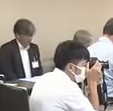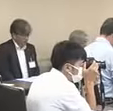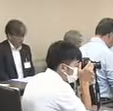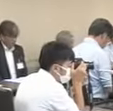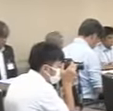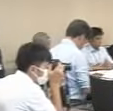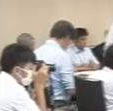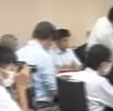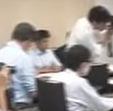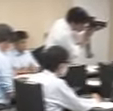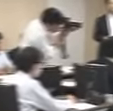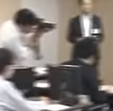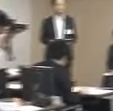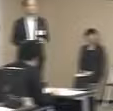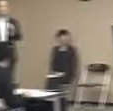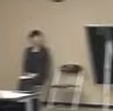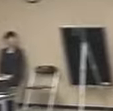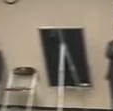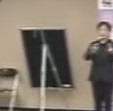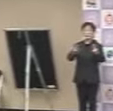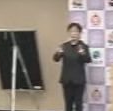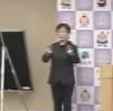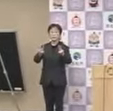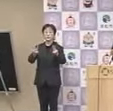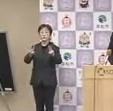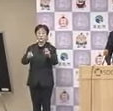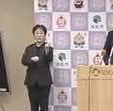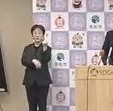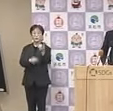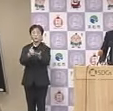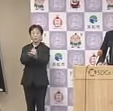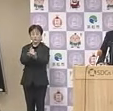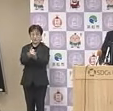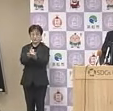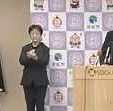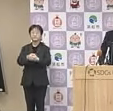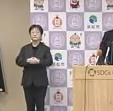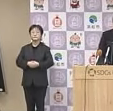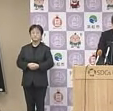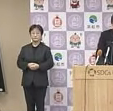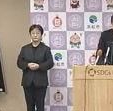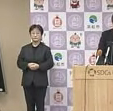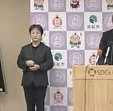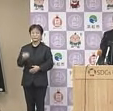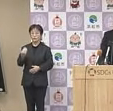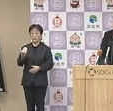また警察への被害届の提出について、市は経費が弁償されれば